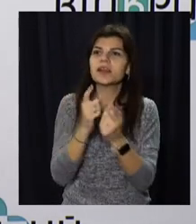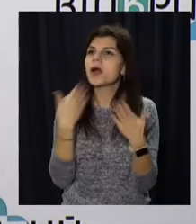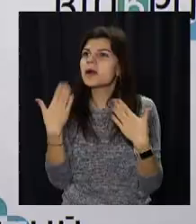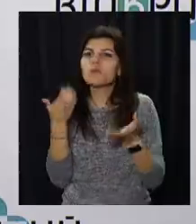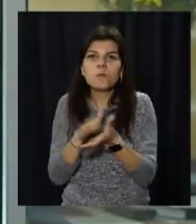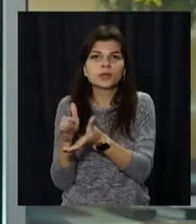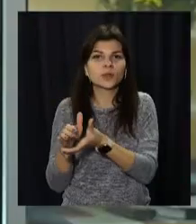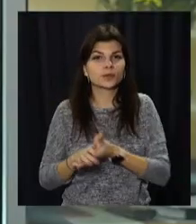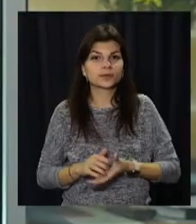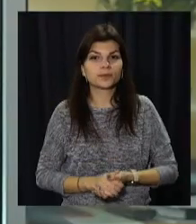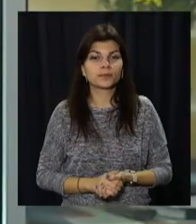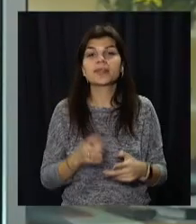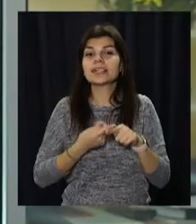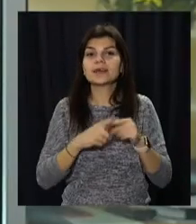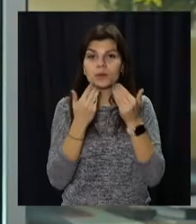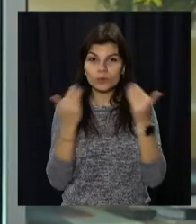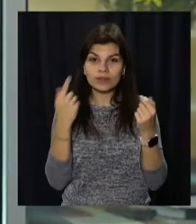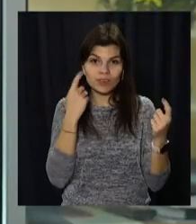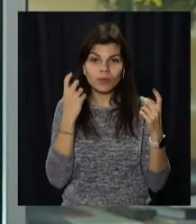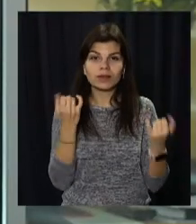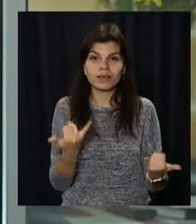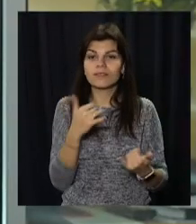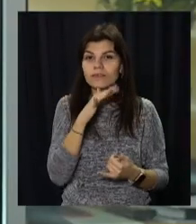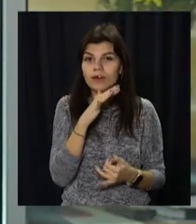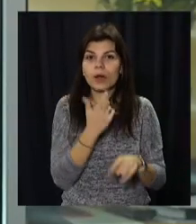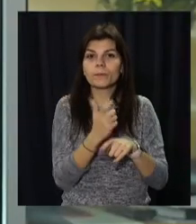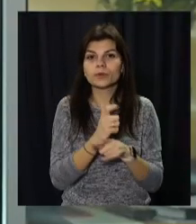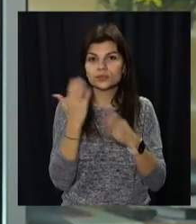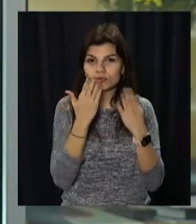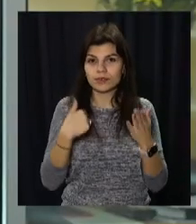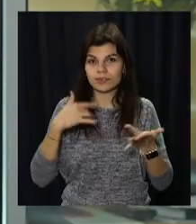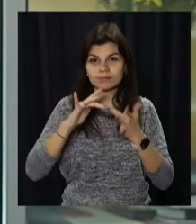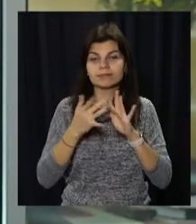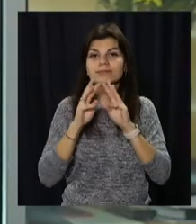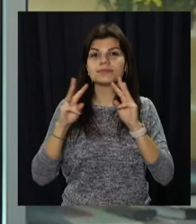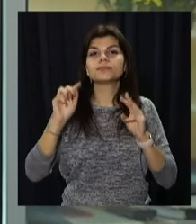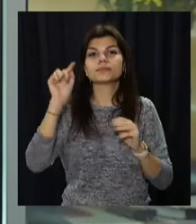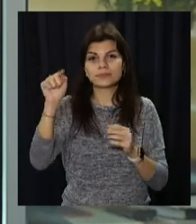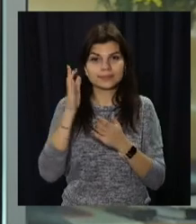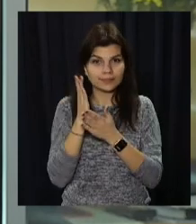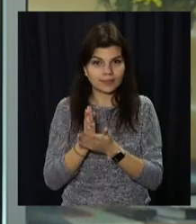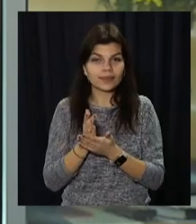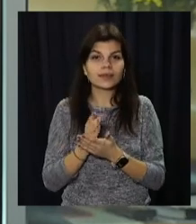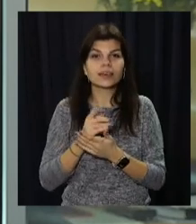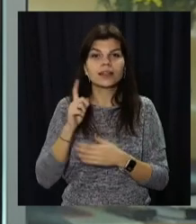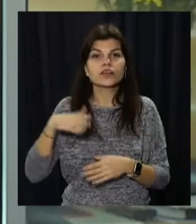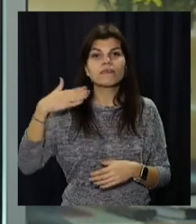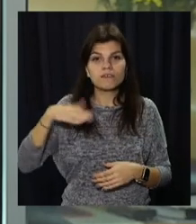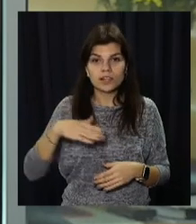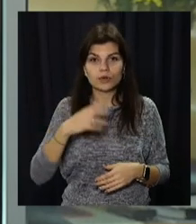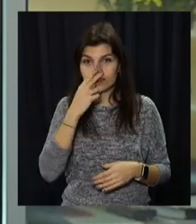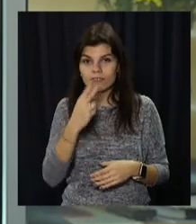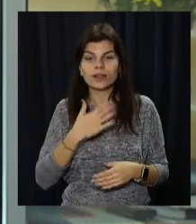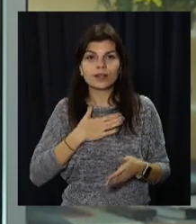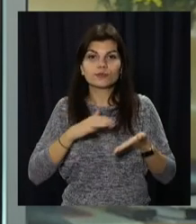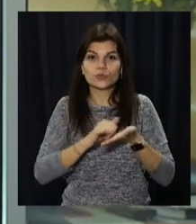і країни. Це була остання інформація на цю годину. Більше читайте на нашому сайті opentv.media. Сюжети переглядайте